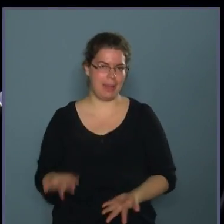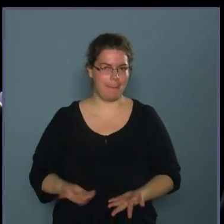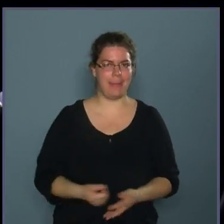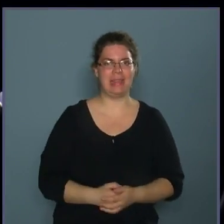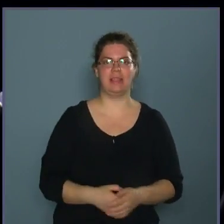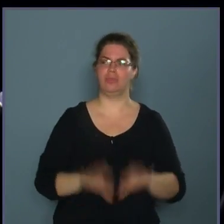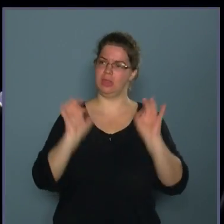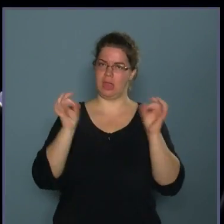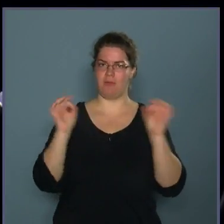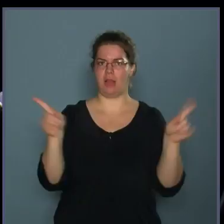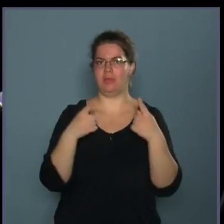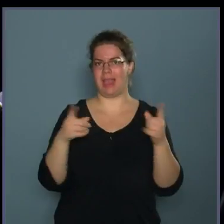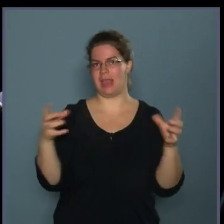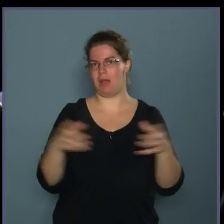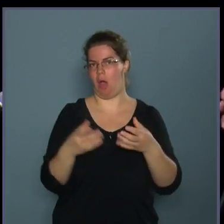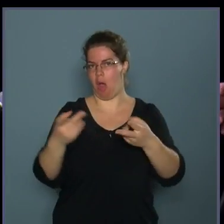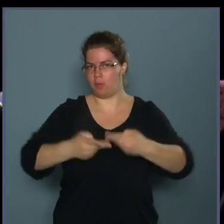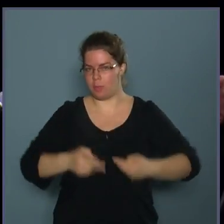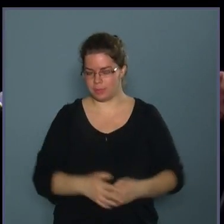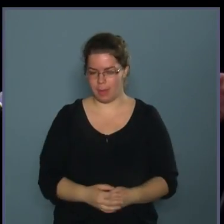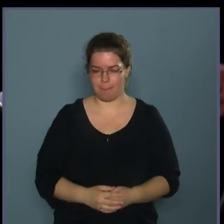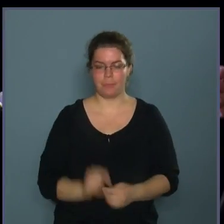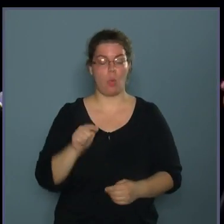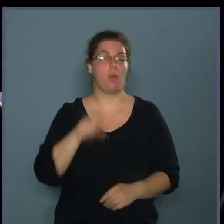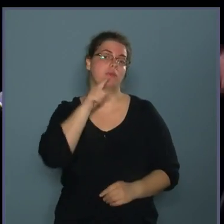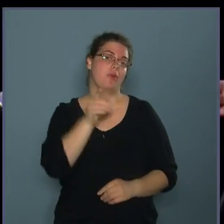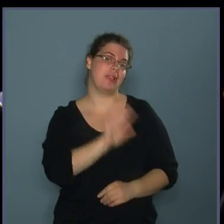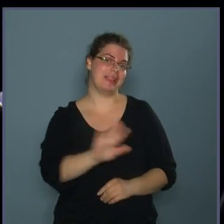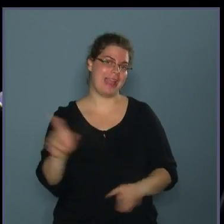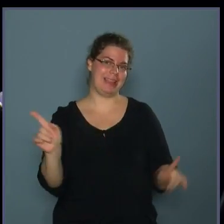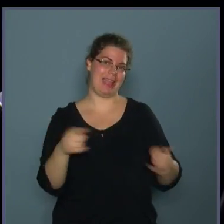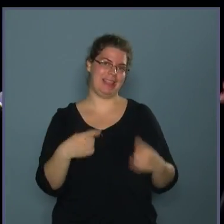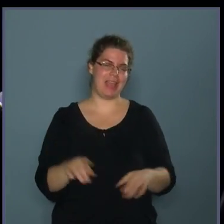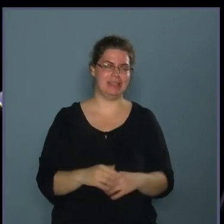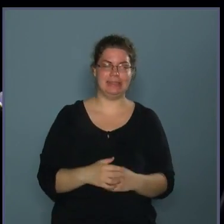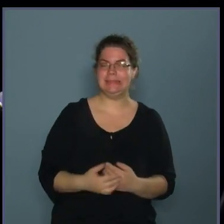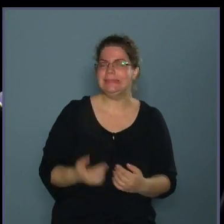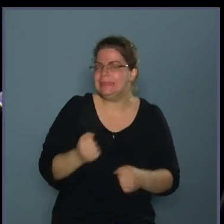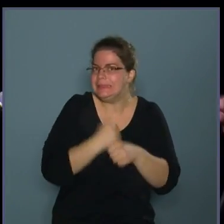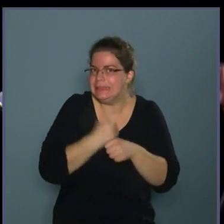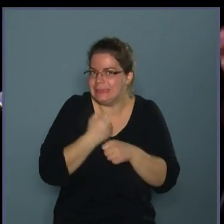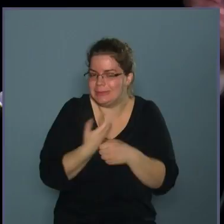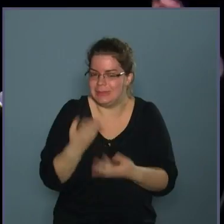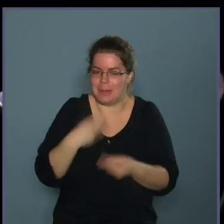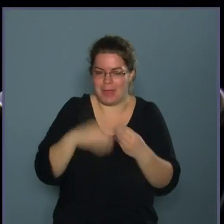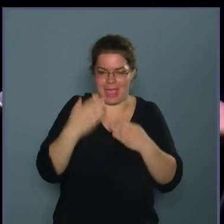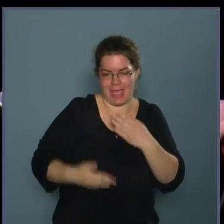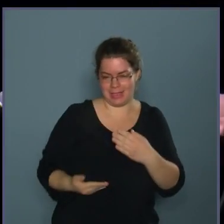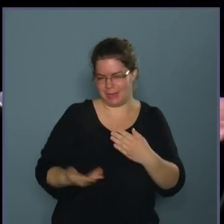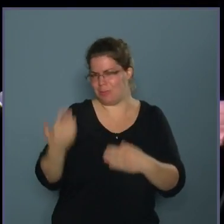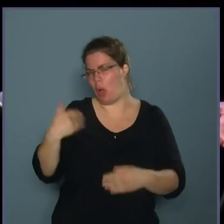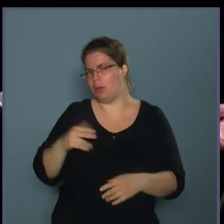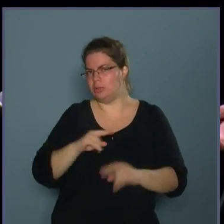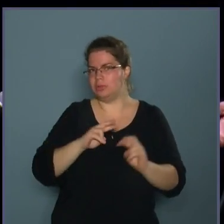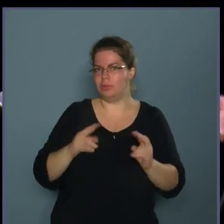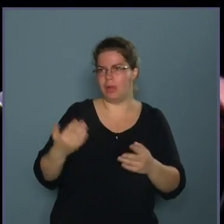kiváló zenekart hoztam. Ők fognak nektek zenélni. Nagyon izgulnak. Eddig mögöttük talán van